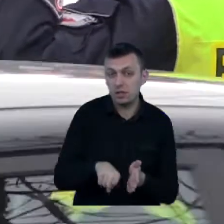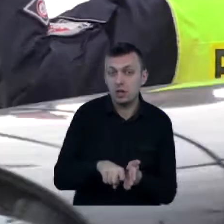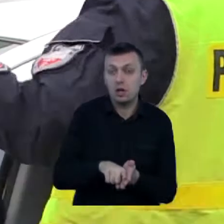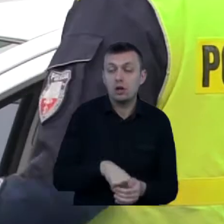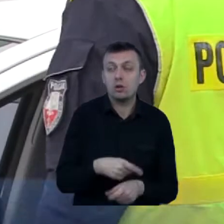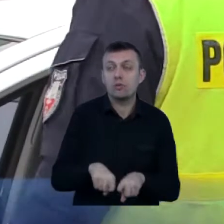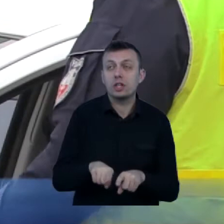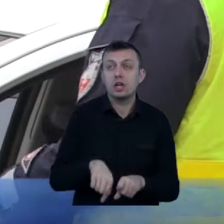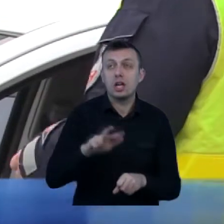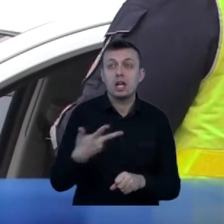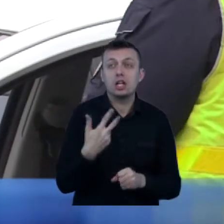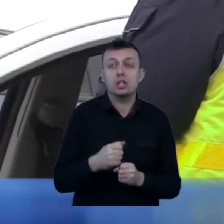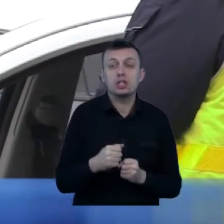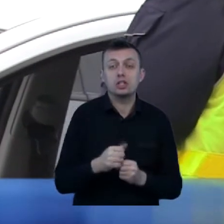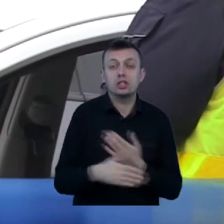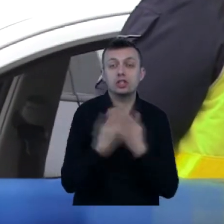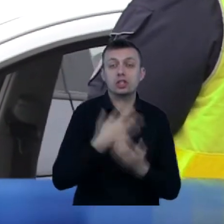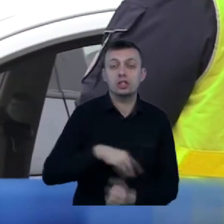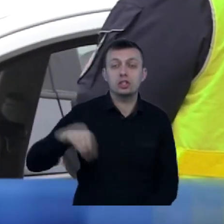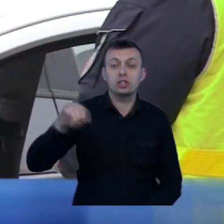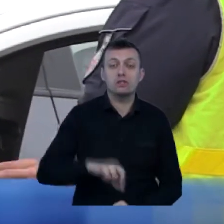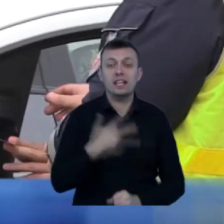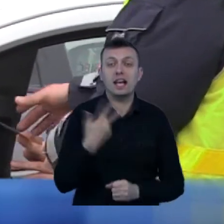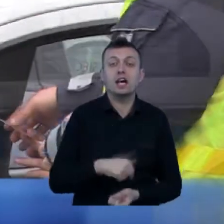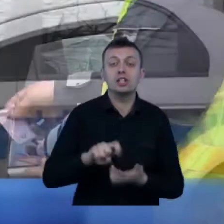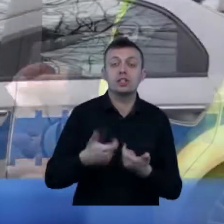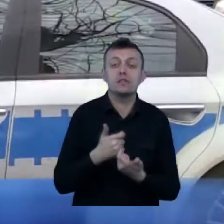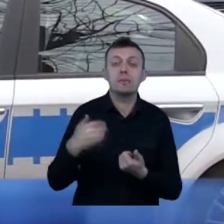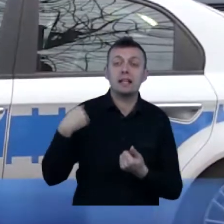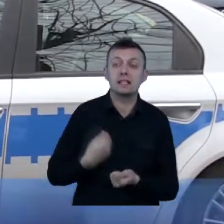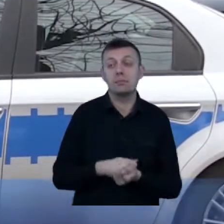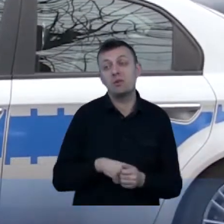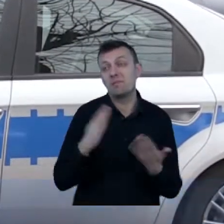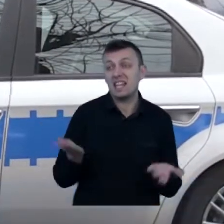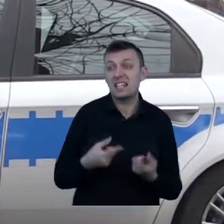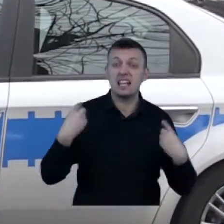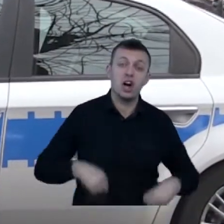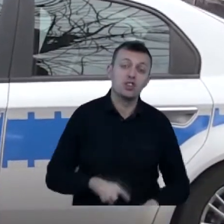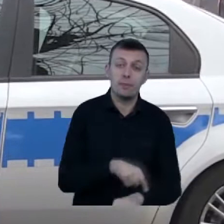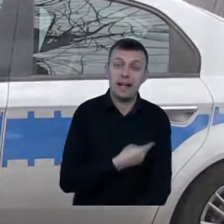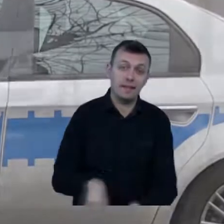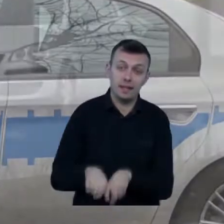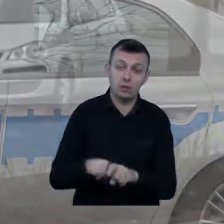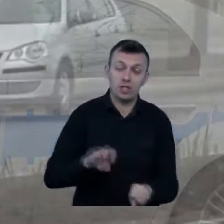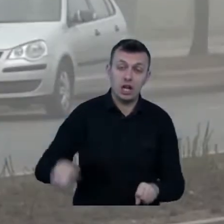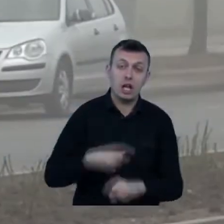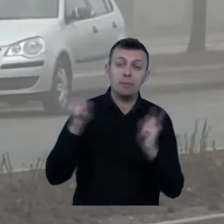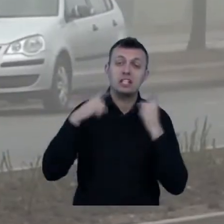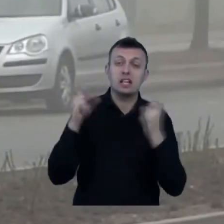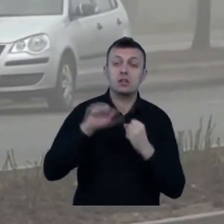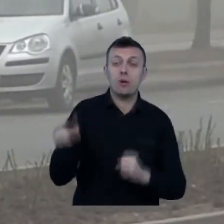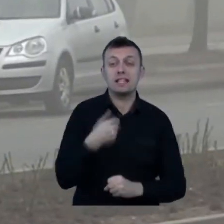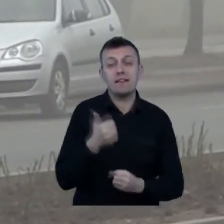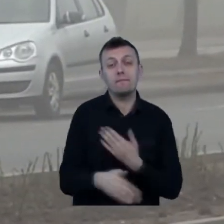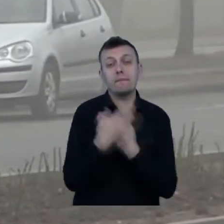W ciągu trzech świątecznych dni na drogach naszego powiatu doszło do trzech zdarzeń drogowych, niestety z osobami rannymi. Pierwsze zdarzenie miało